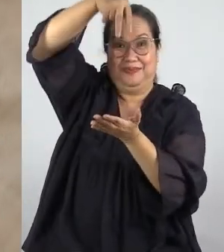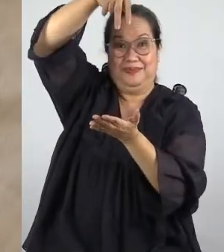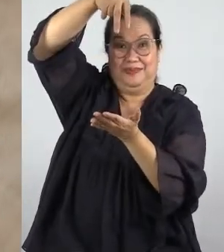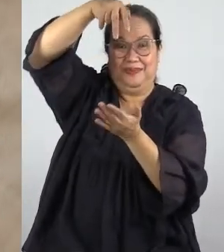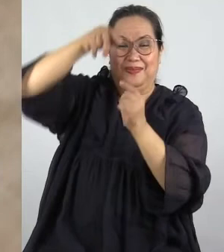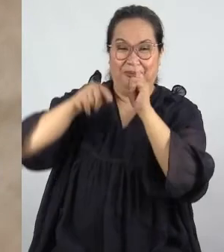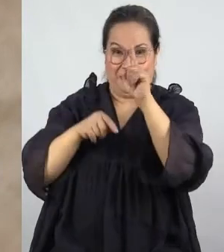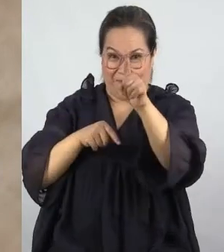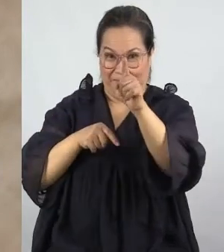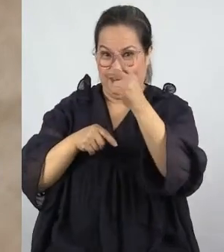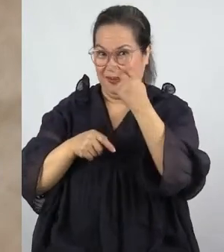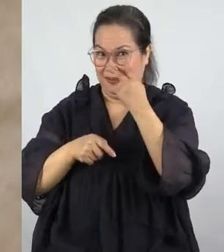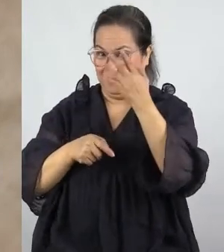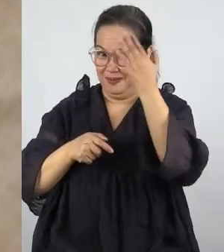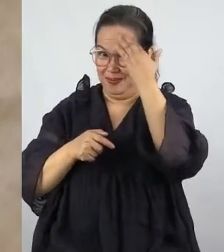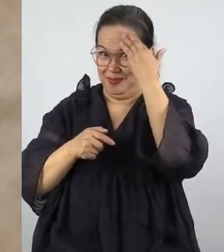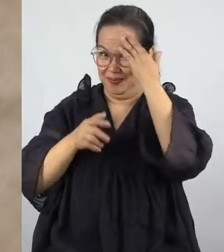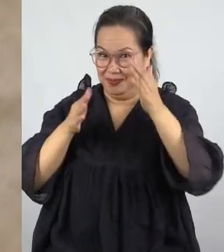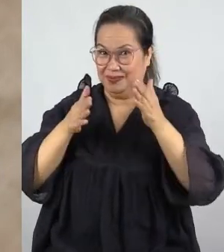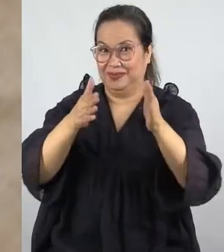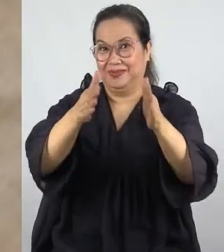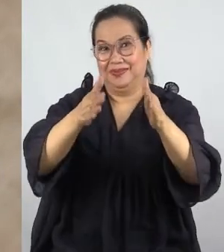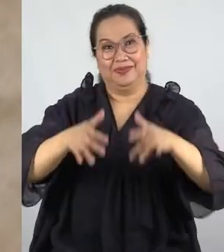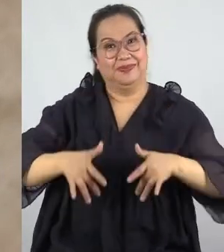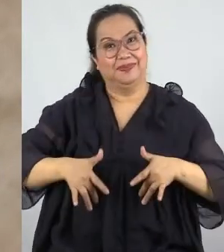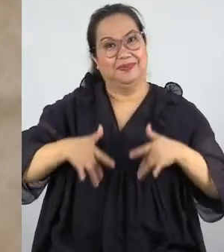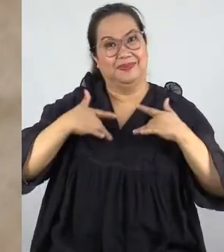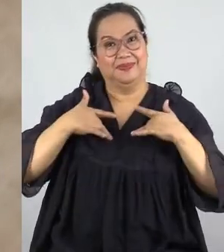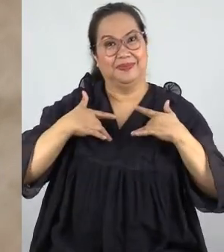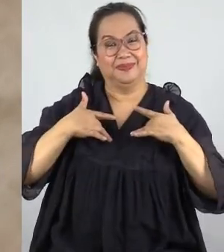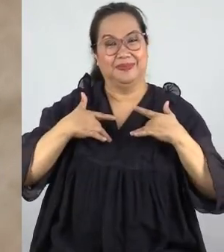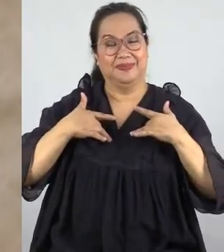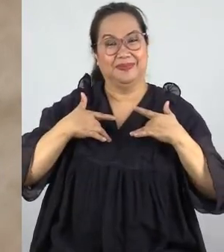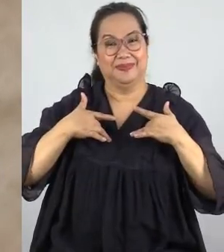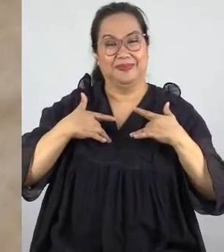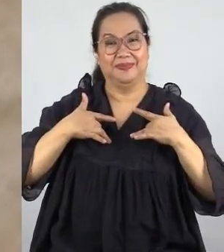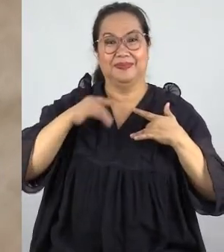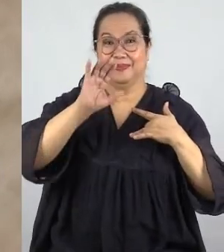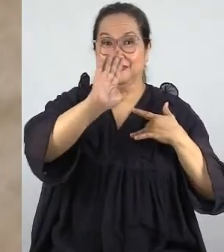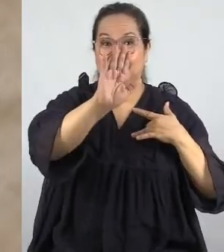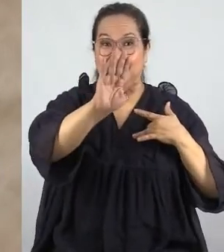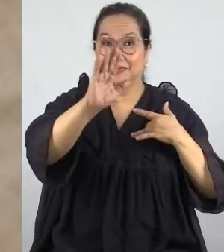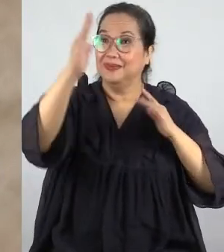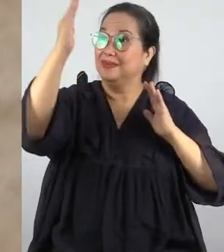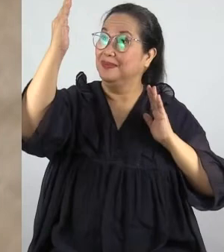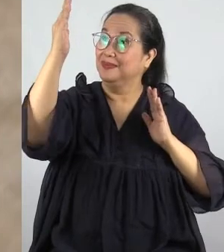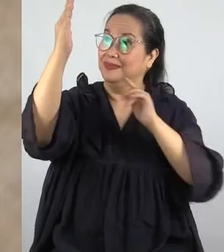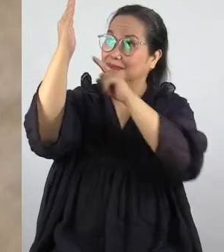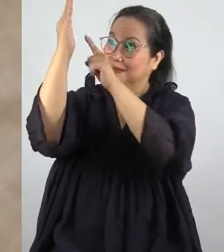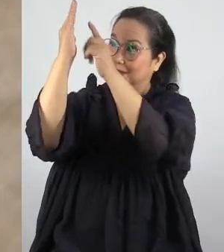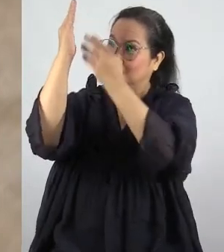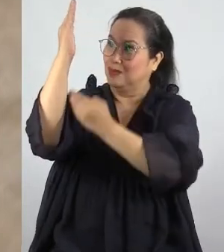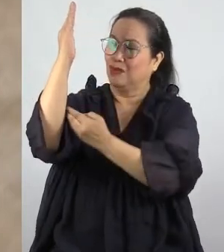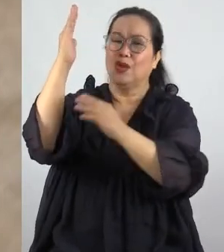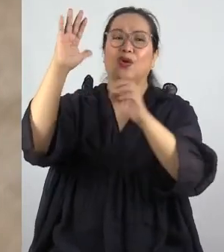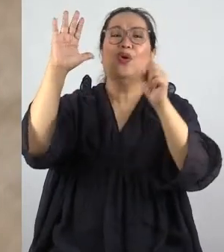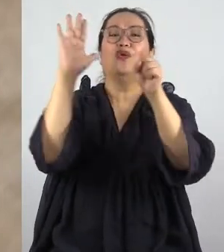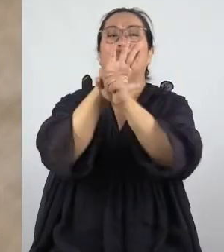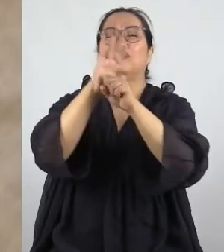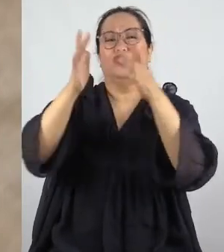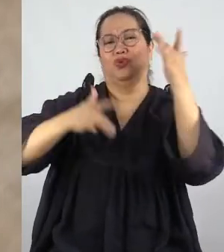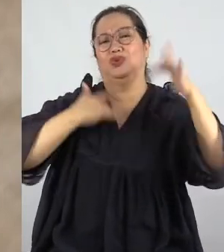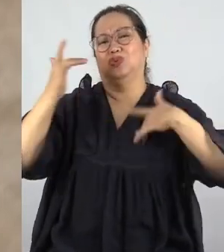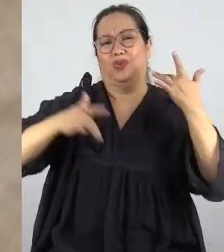You make known to me the path of life. In your presence there is fullness of